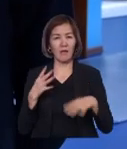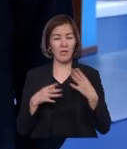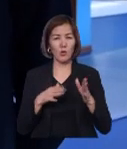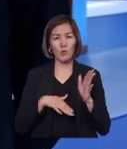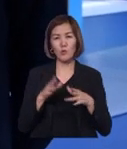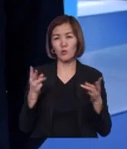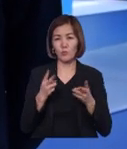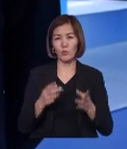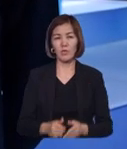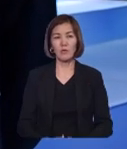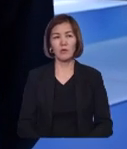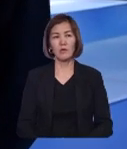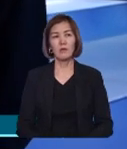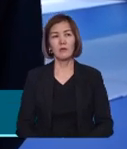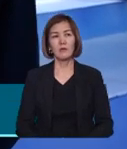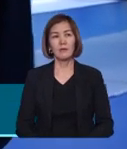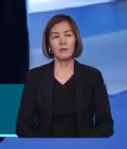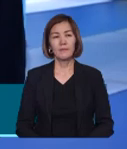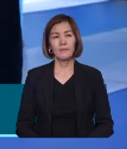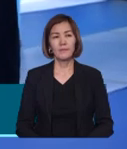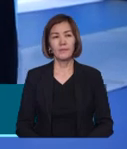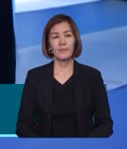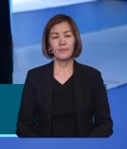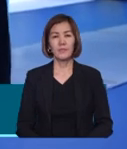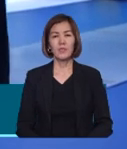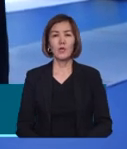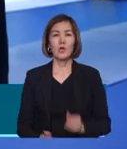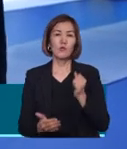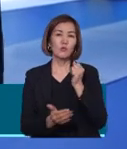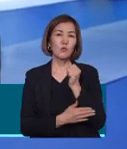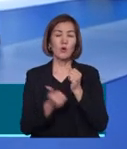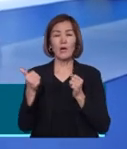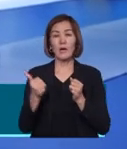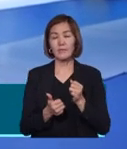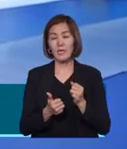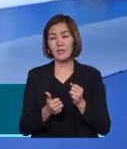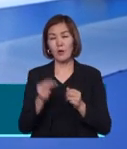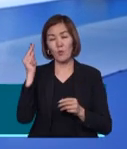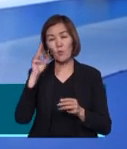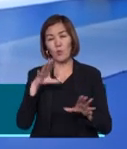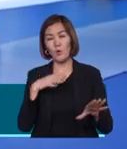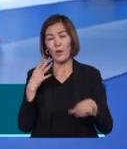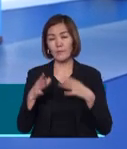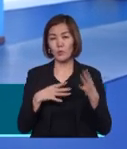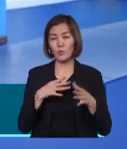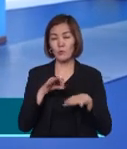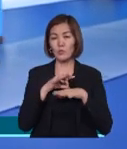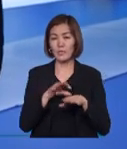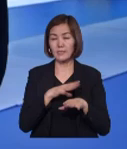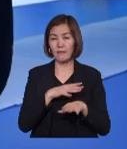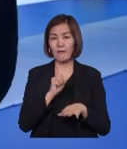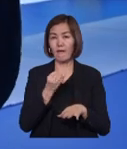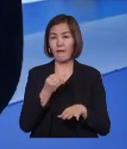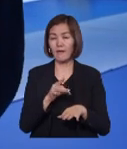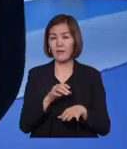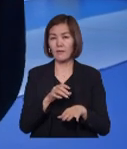нас была подготовка к сбору. Соңғы аптада біз оқу жаттығу жиынына дайындық жұмыстарын жасадық. Әйгерімде